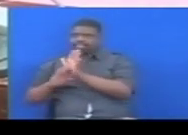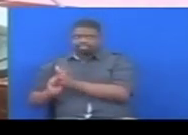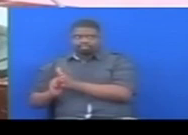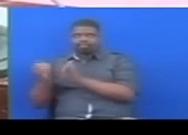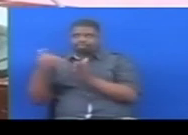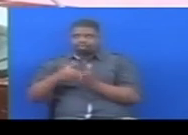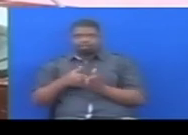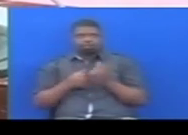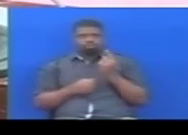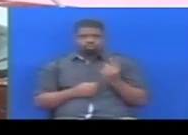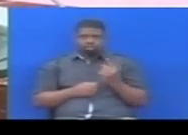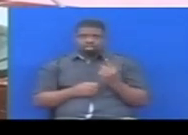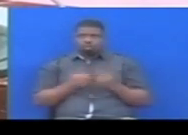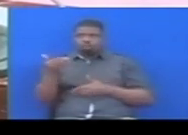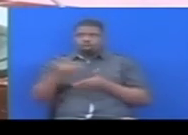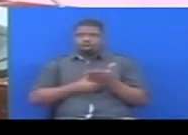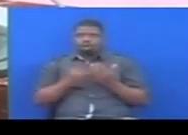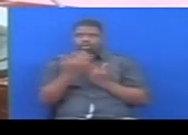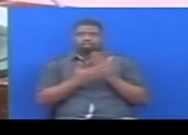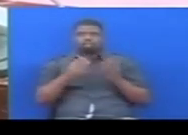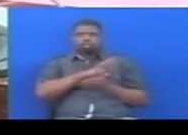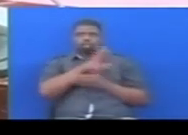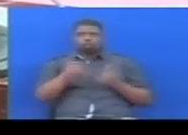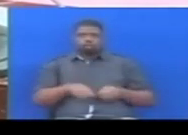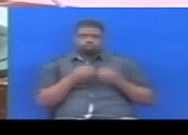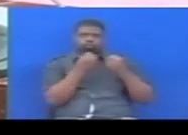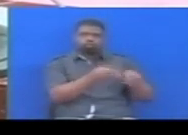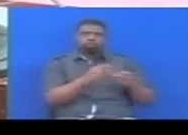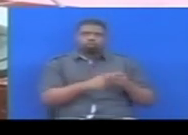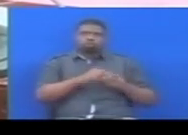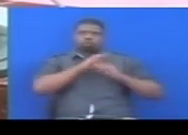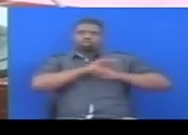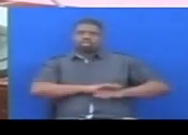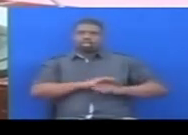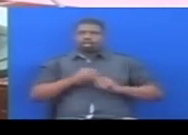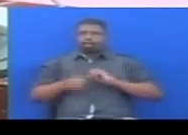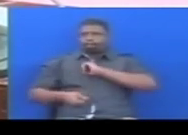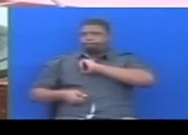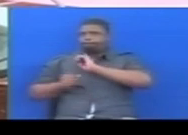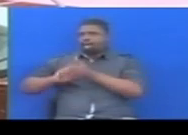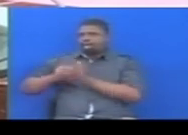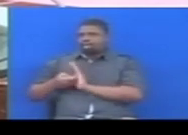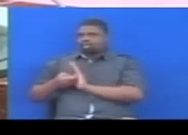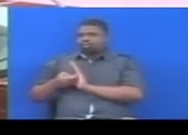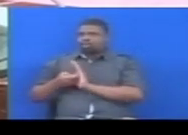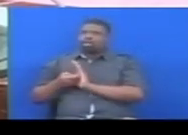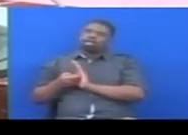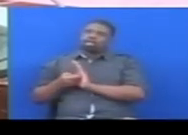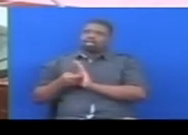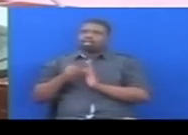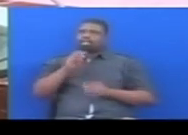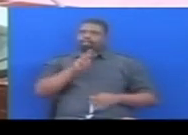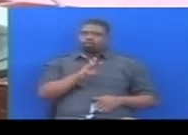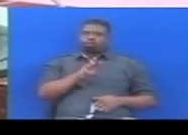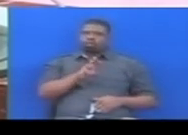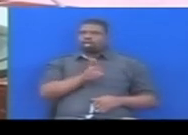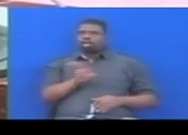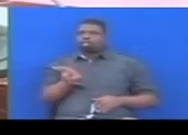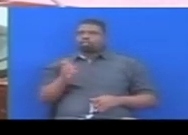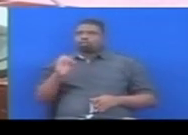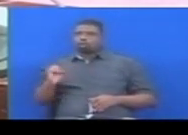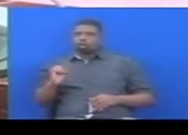2016 ilitoa waraka wa nchi nzima wa kuridhia utekelezaji wa mkakati wa shirika la afya duniani yani WHO